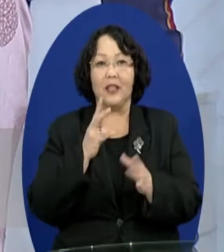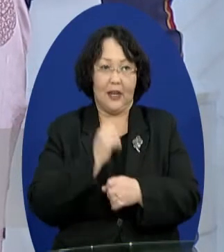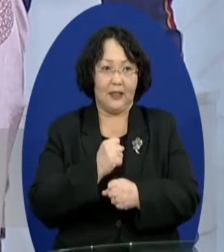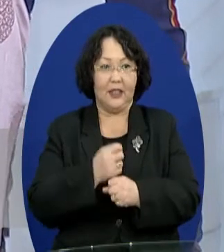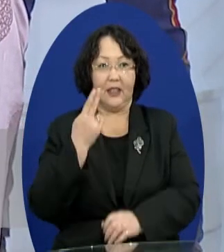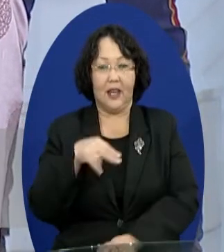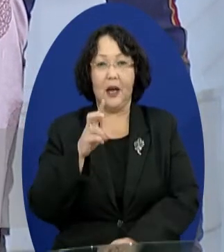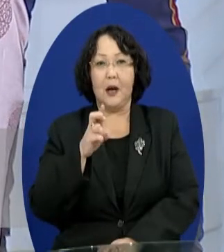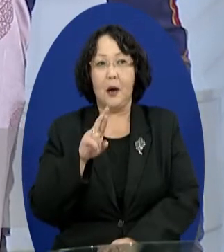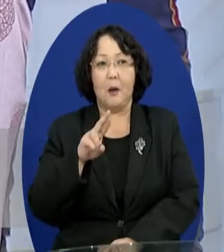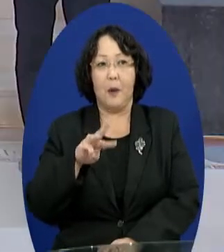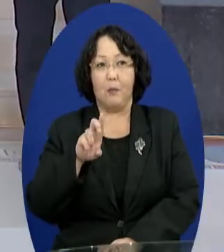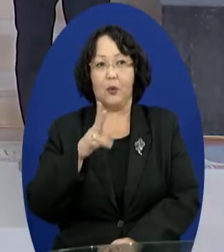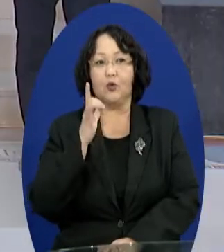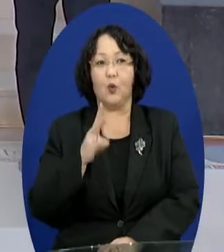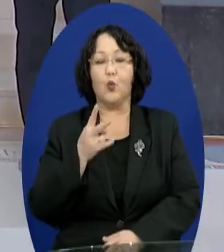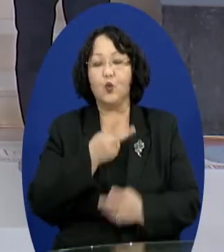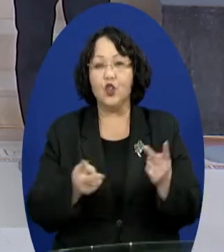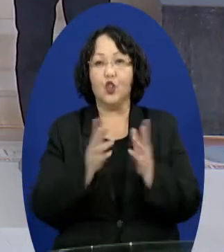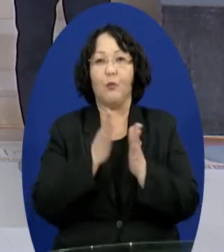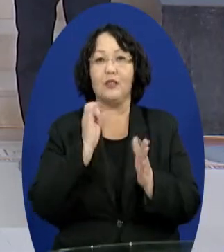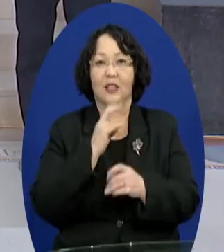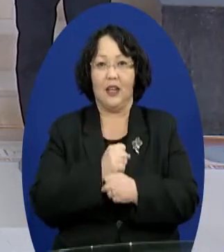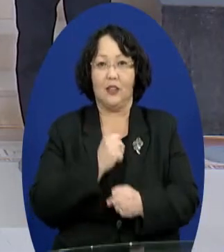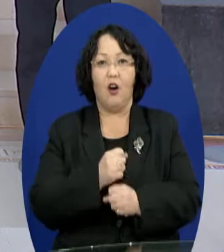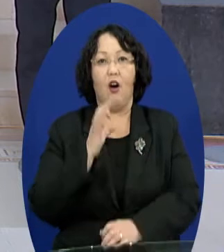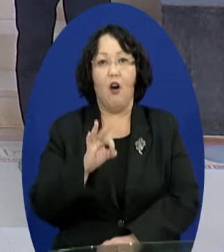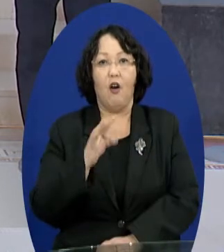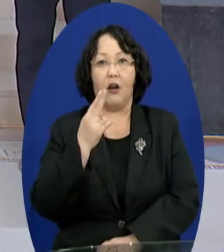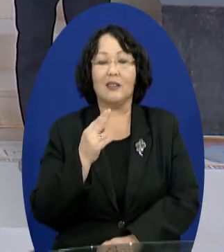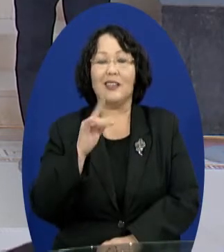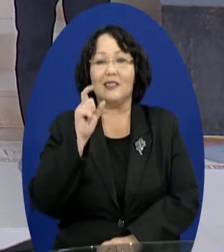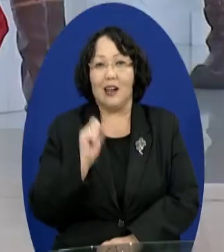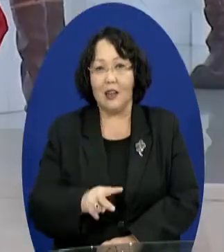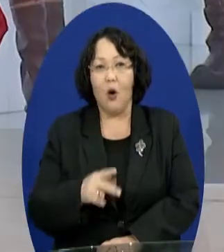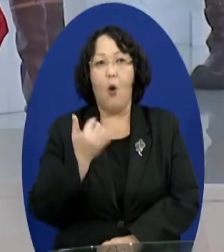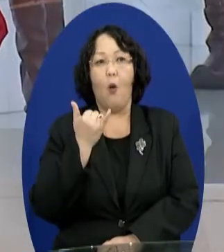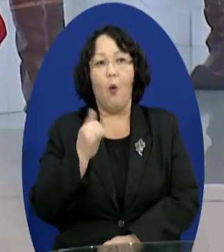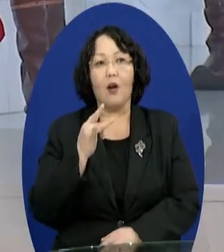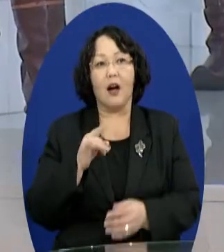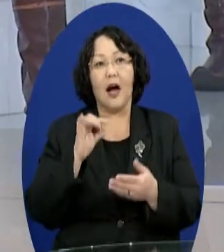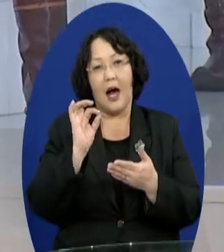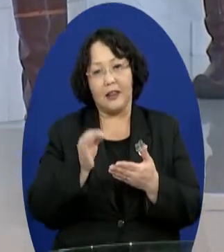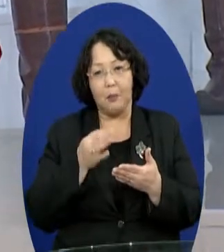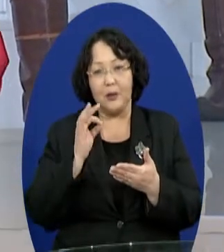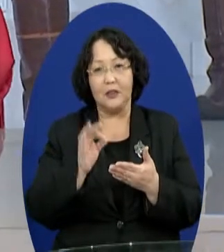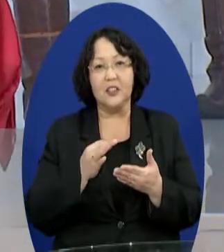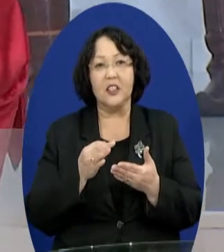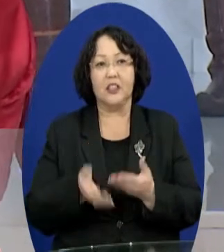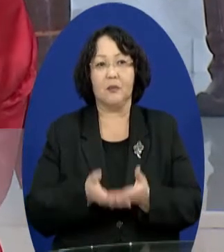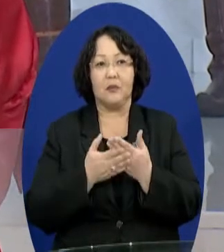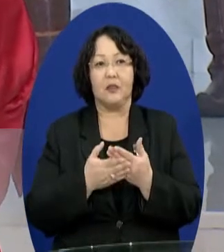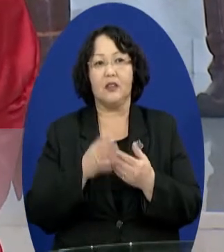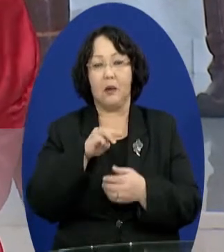Дэмэгдийн Бямбасүрэн, үндэсний намын сангийн ажилтан Орсогийн Цацрал, уран хатгамалчдыг дэмжих Игнишгүй санаа төв төрийн